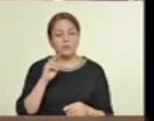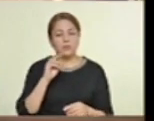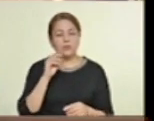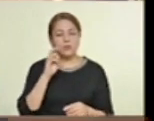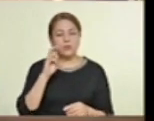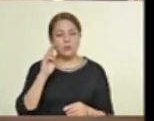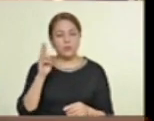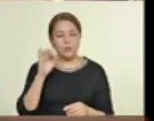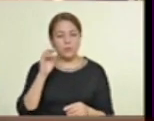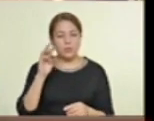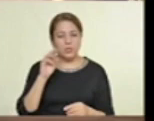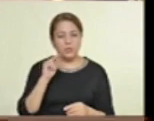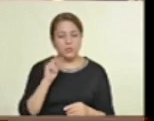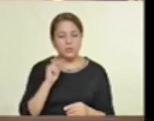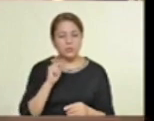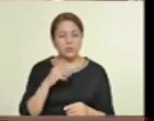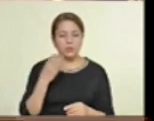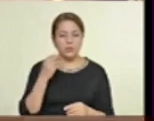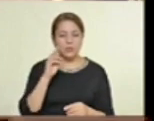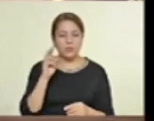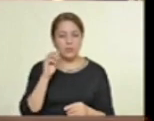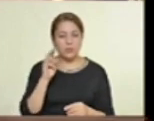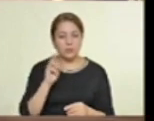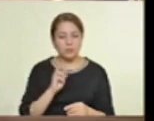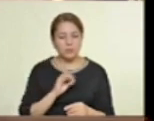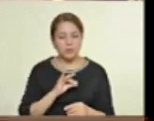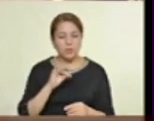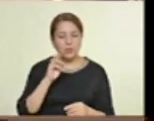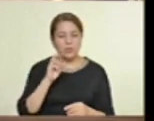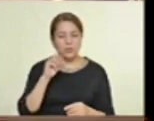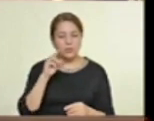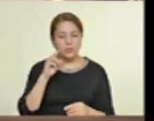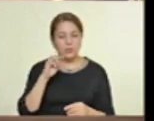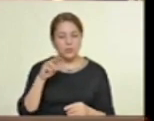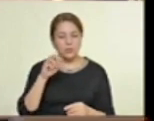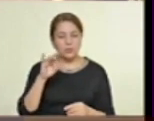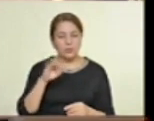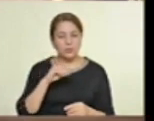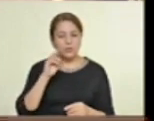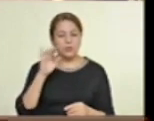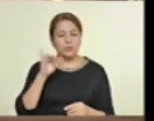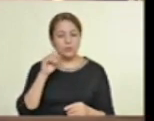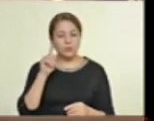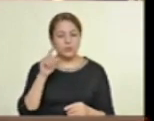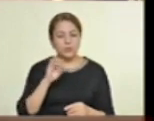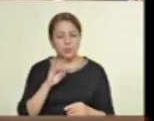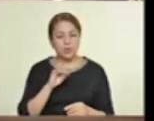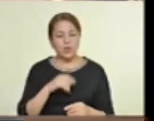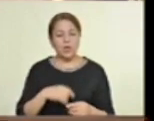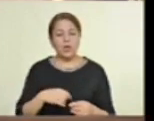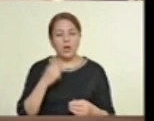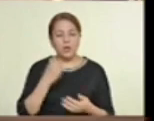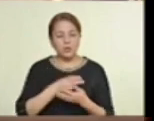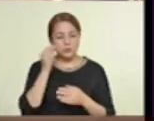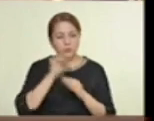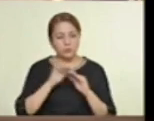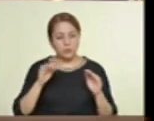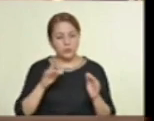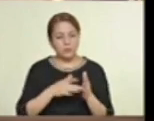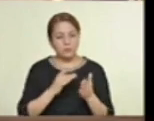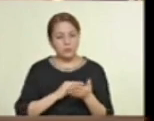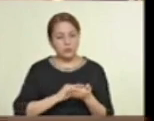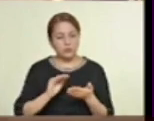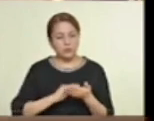kabi, qadar, uzra kabi ko'makchilar kiradi. Aziz o'quvchilar, daftaringizga yozib oling va sof